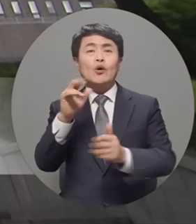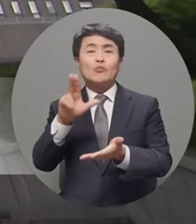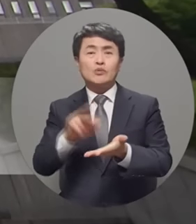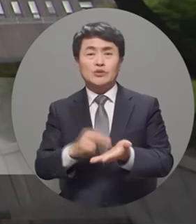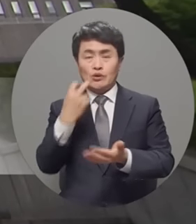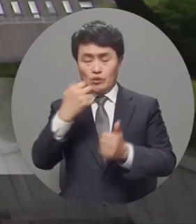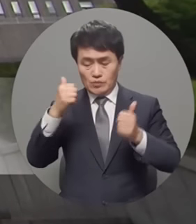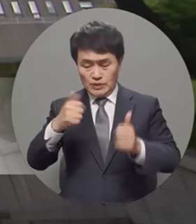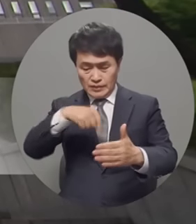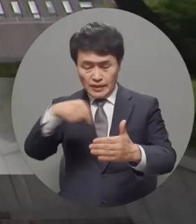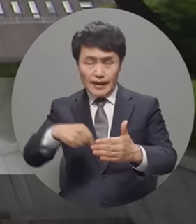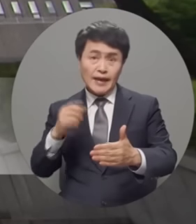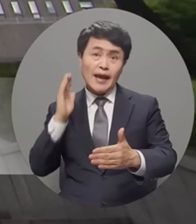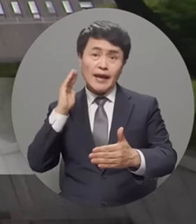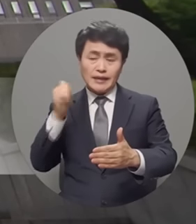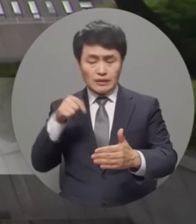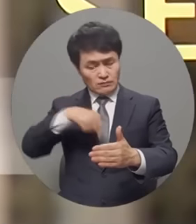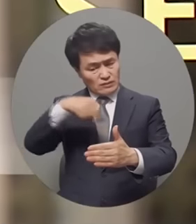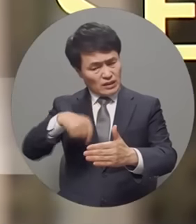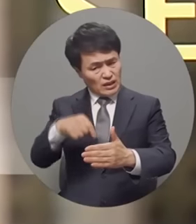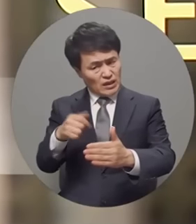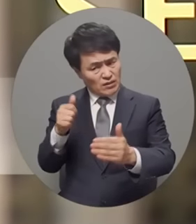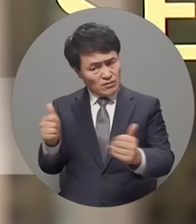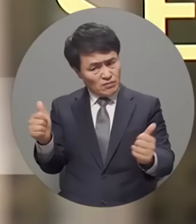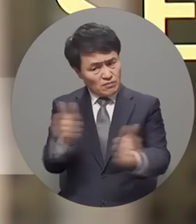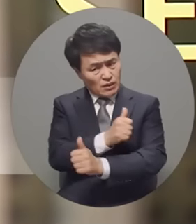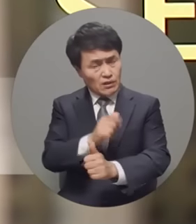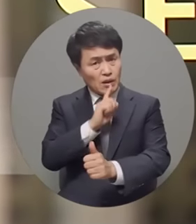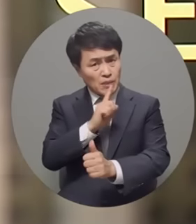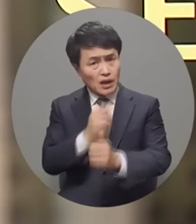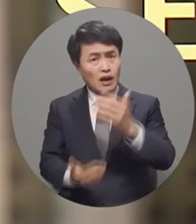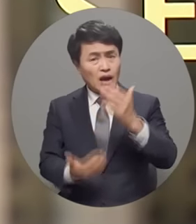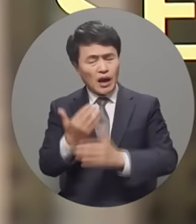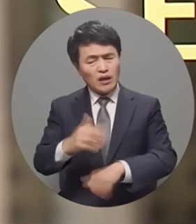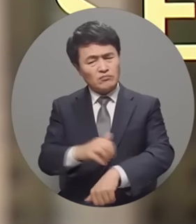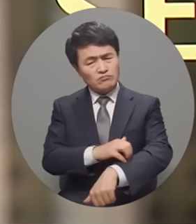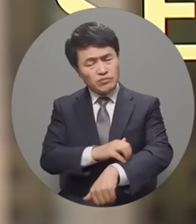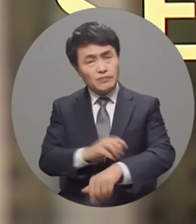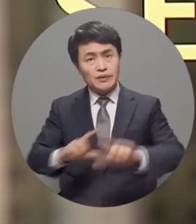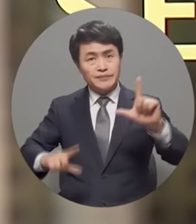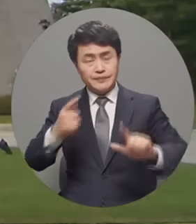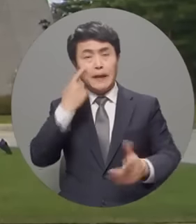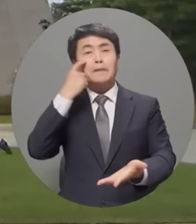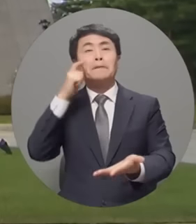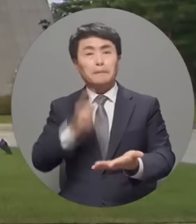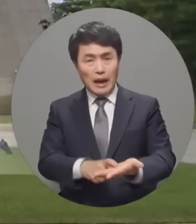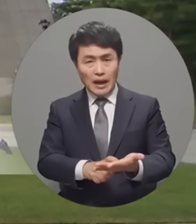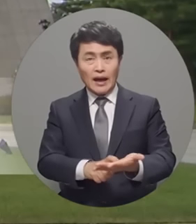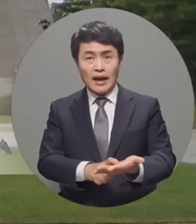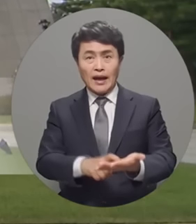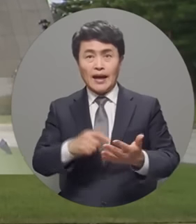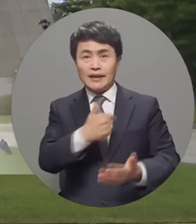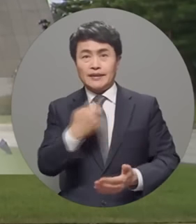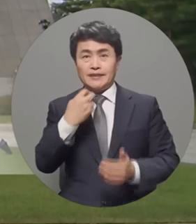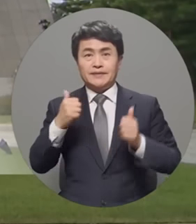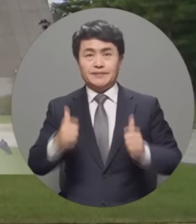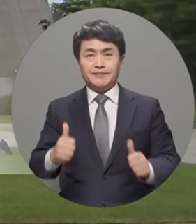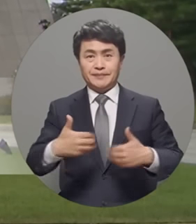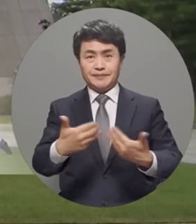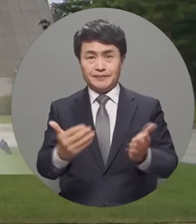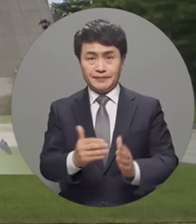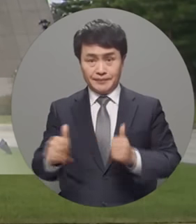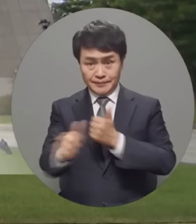수뇌부를 대통령실이 교체하려 한다는 경질설이 도는 등 불편한 기류가 감지되기도 했습니다. 대검 관계자는 총선이